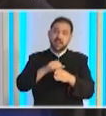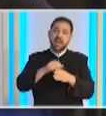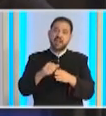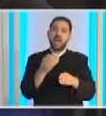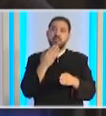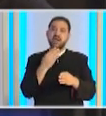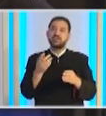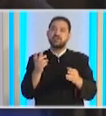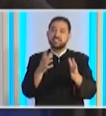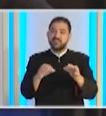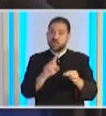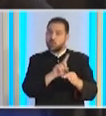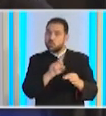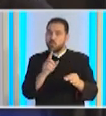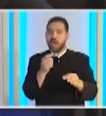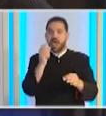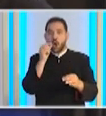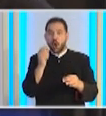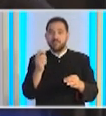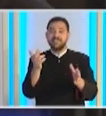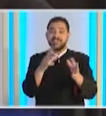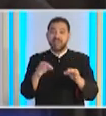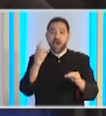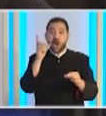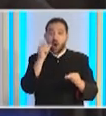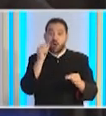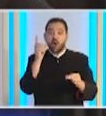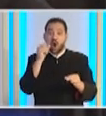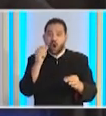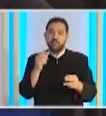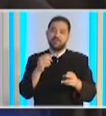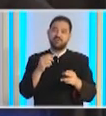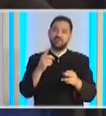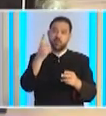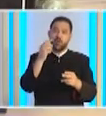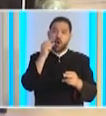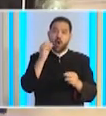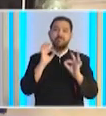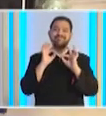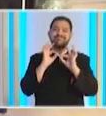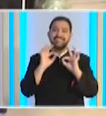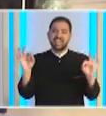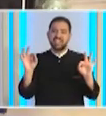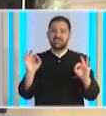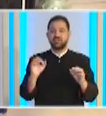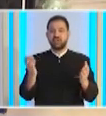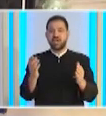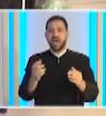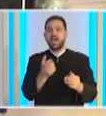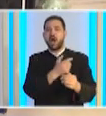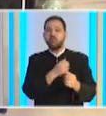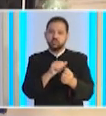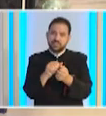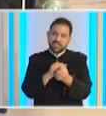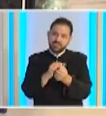să ajungă să fie nu numai om, ci să fie om-om, adică să fie un om desăvârșit, să fie un om care a reușit